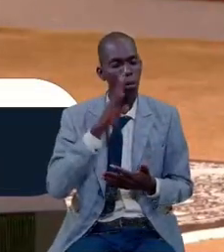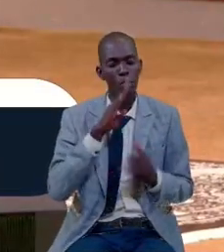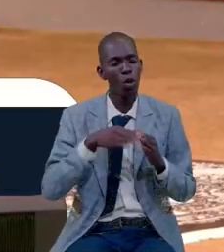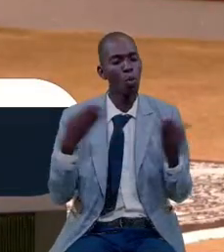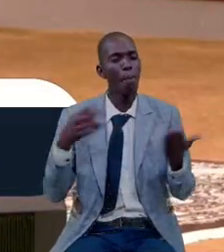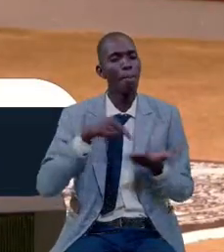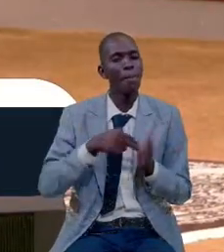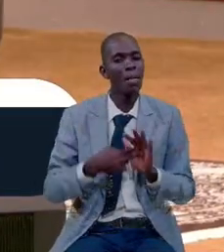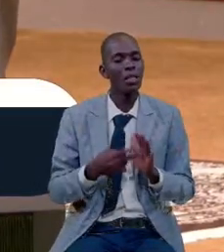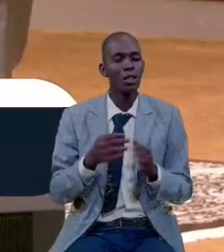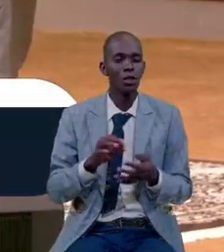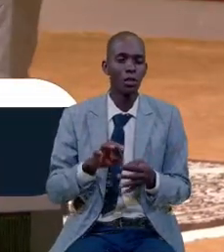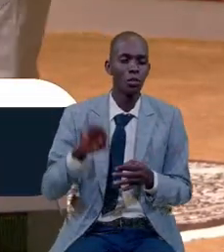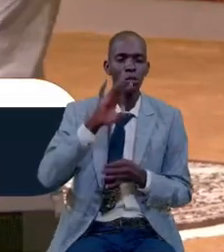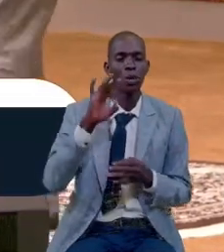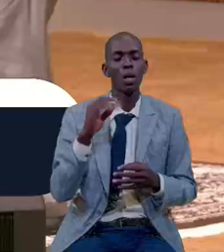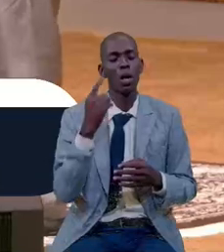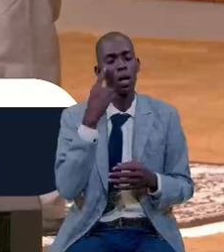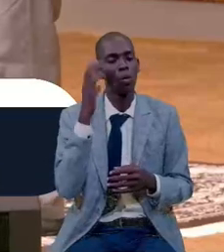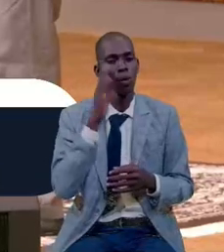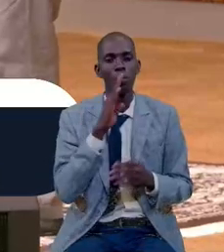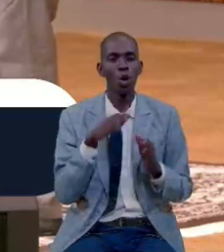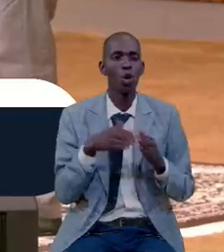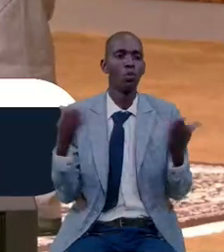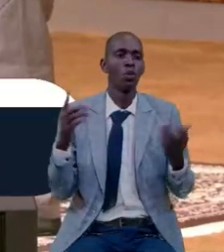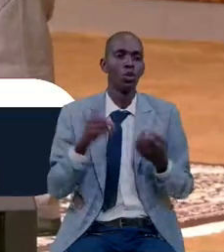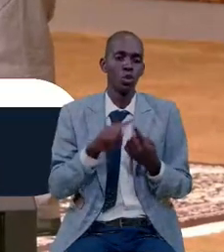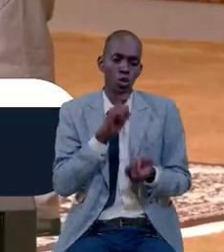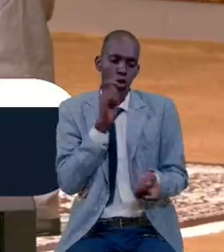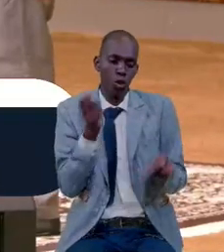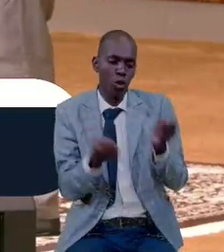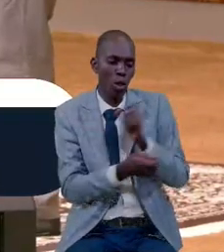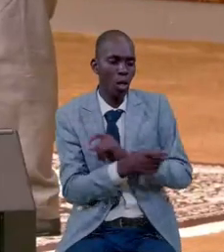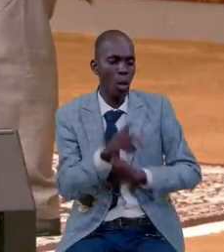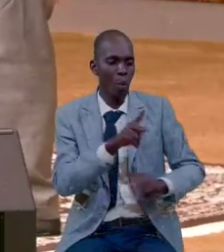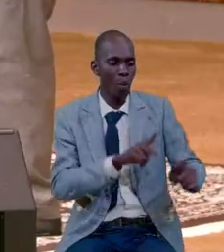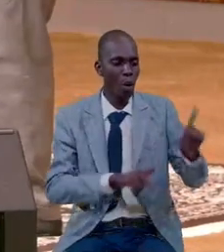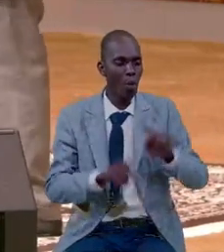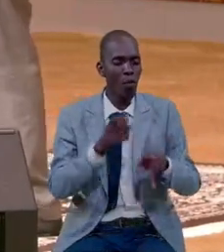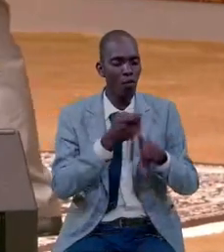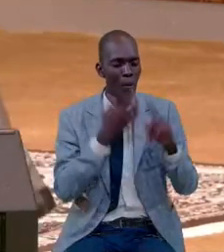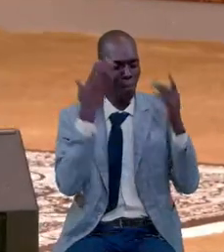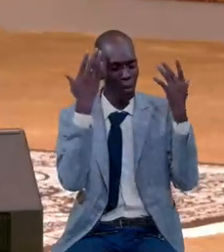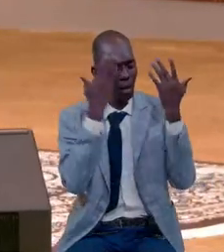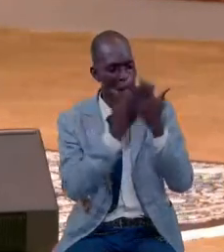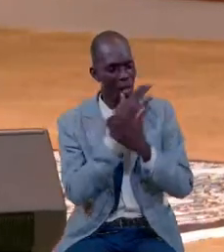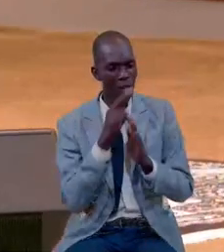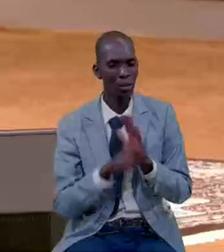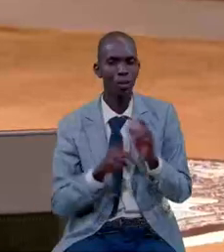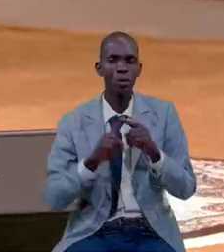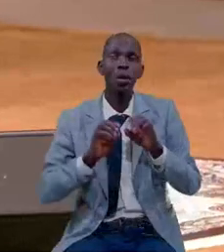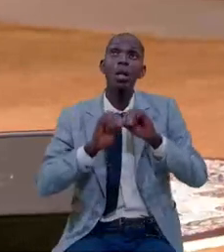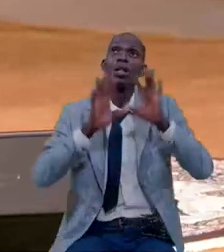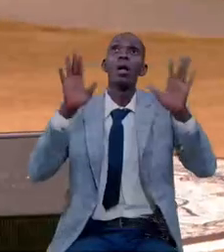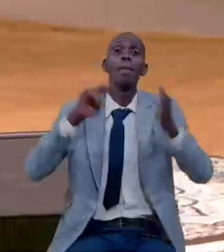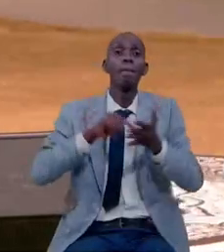Afin que tu leur ouvres les yeux. Si je suis sanctifié, mes yeux scripturaires, mes yeux spirituels doivent être ouverts.